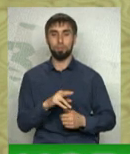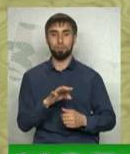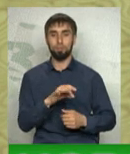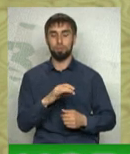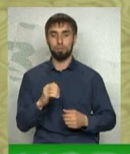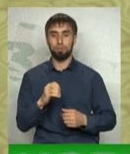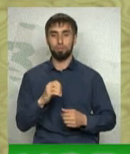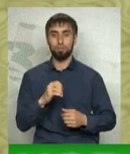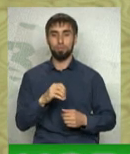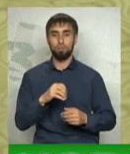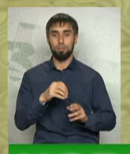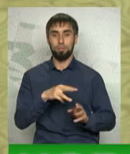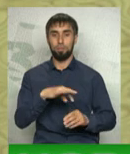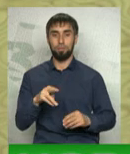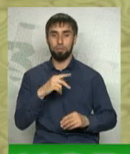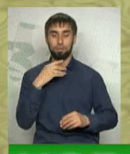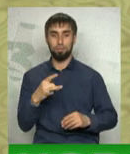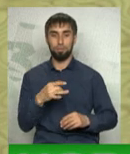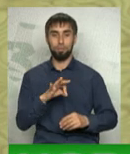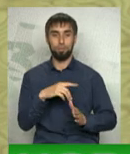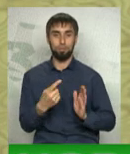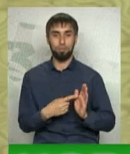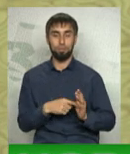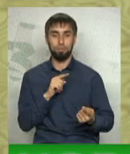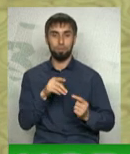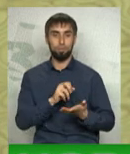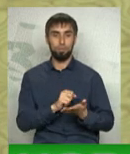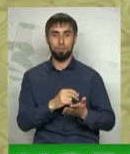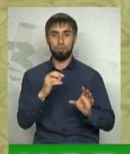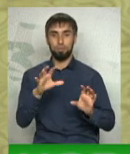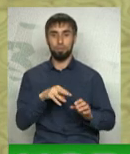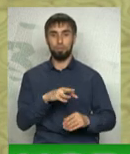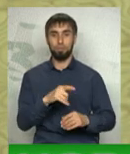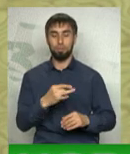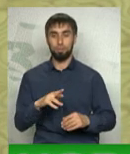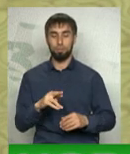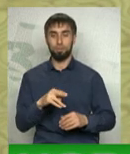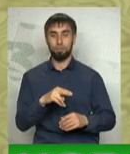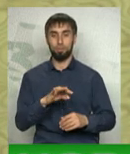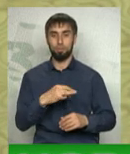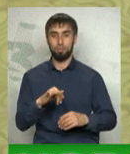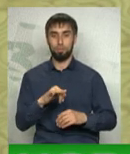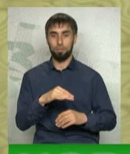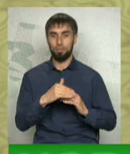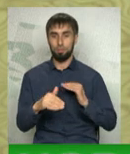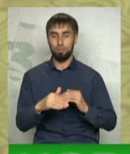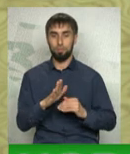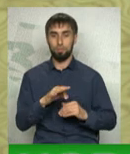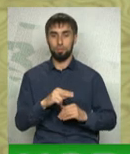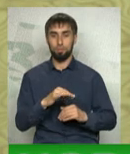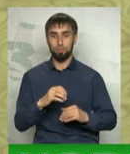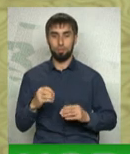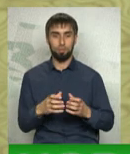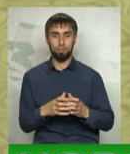Министерства внутренних дел России по Республике Ингушетия по вопросам противодействия незаконной миграции в пределах приграничной территории, в том числе в